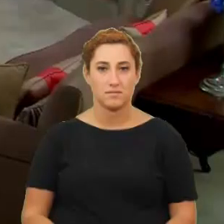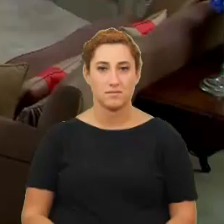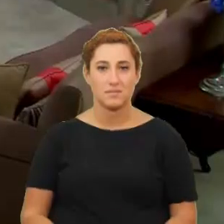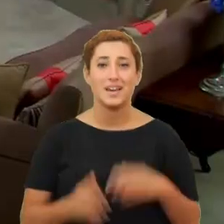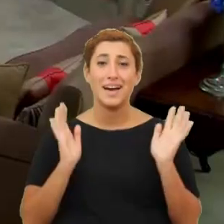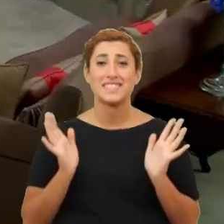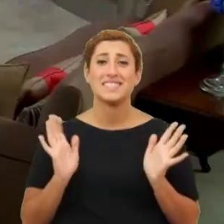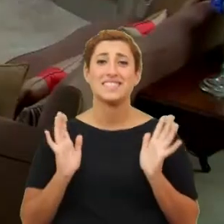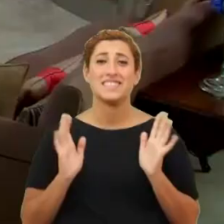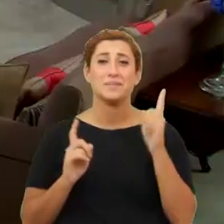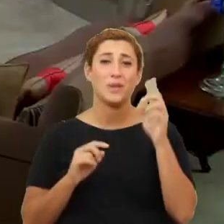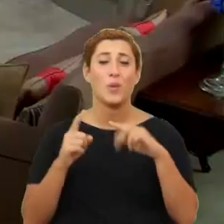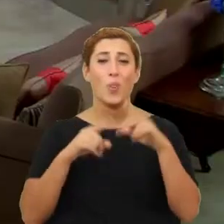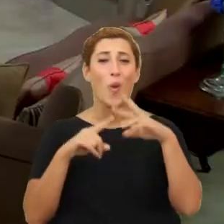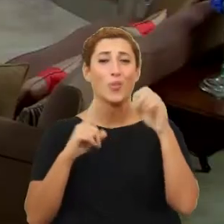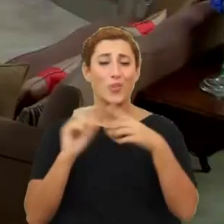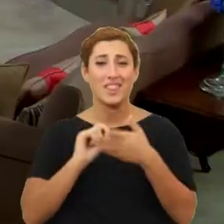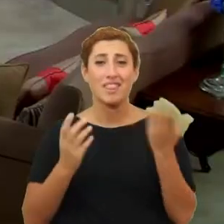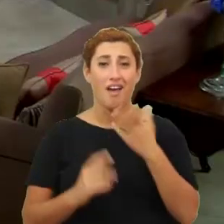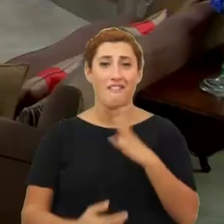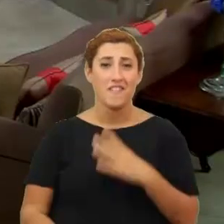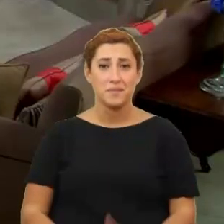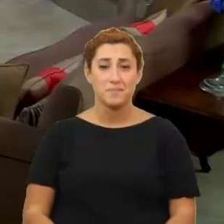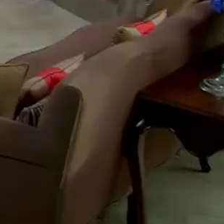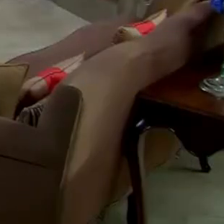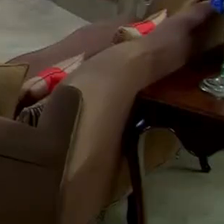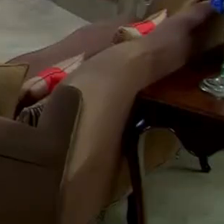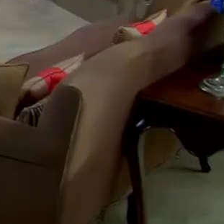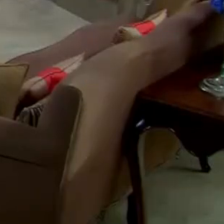Ay, bir not daha.